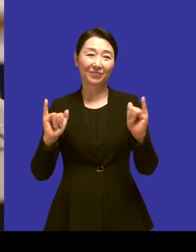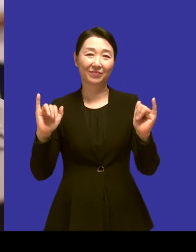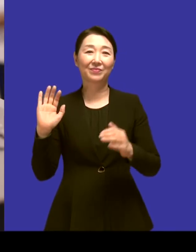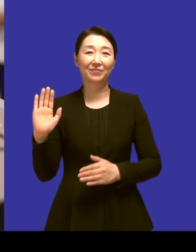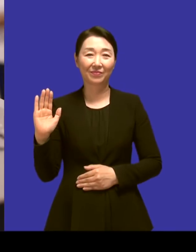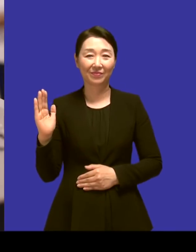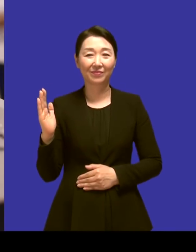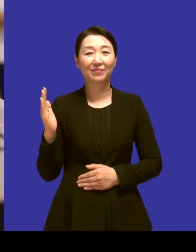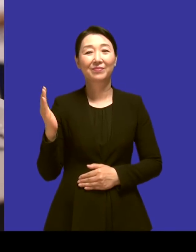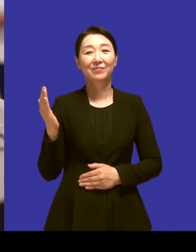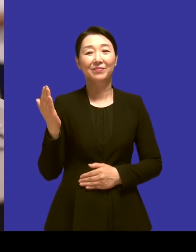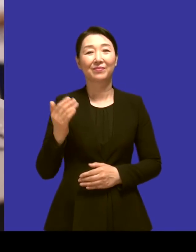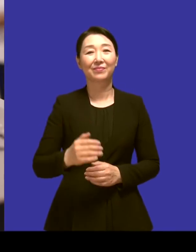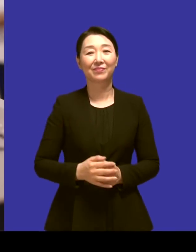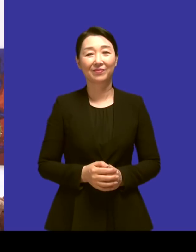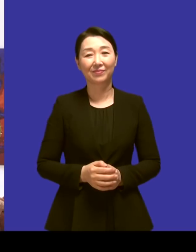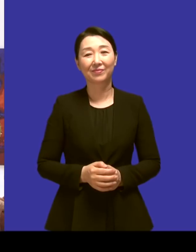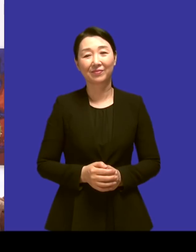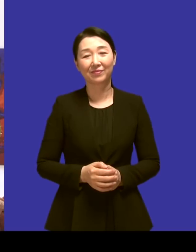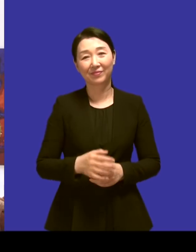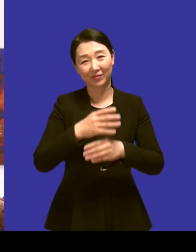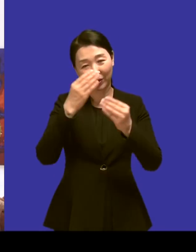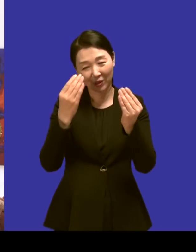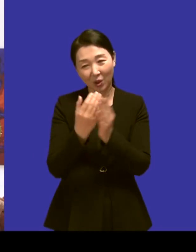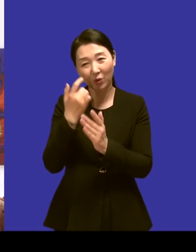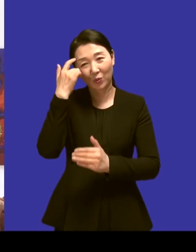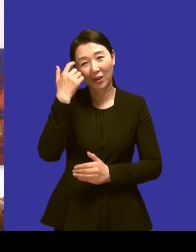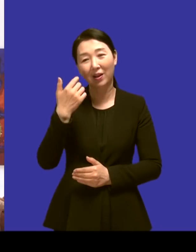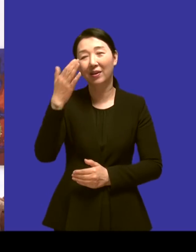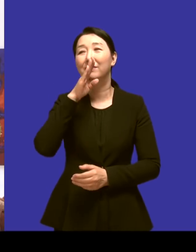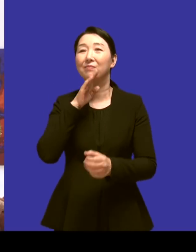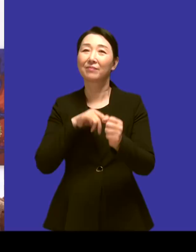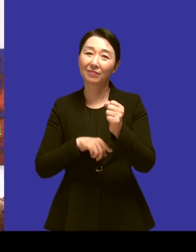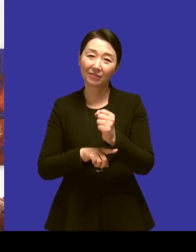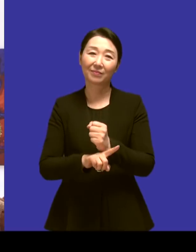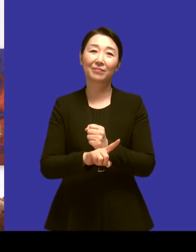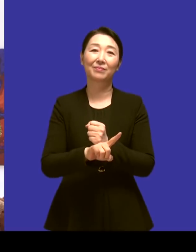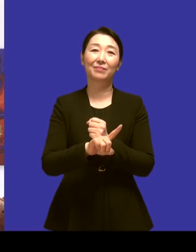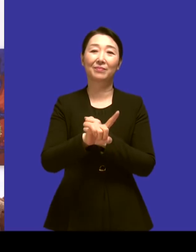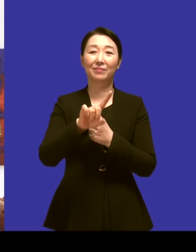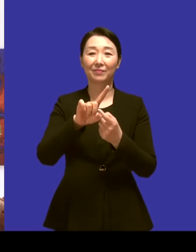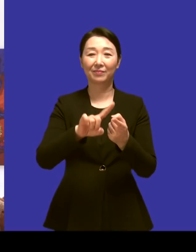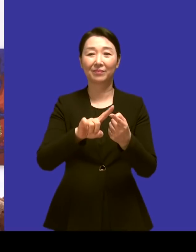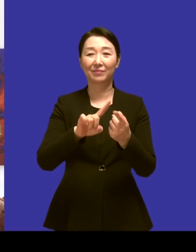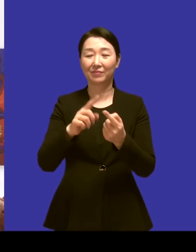예배하는 자 되어 온전히 영과 진리로